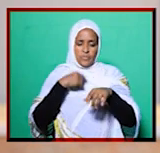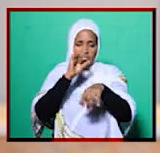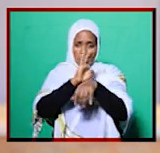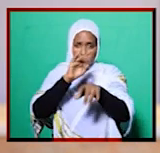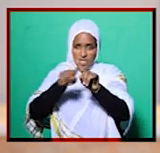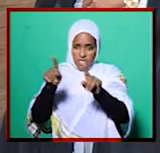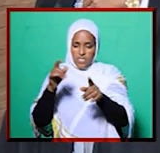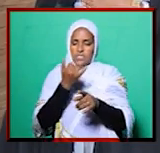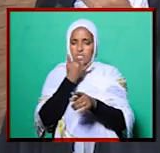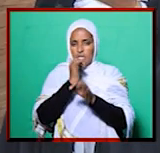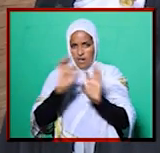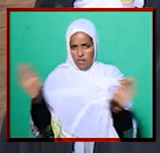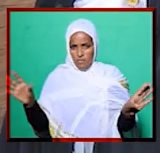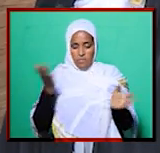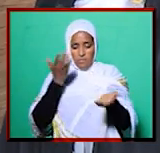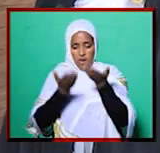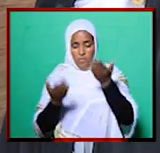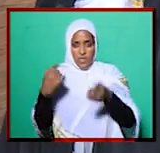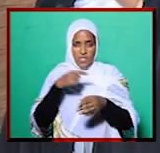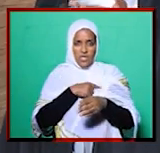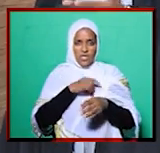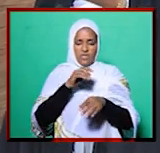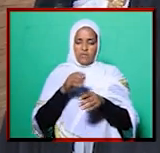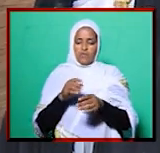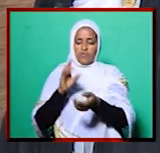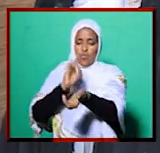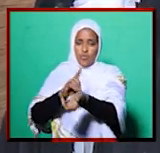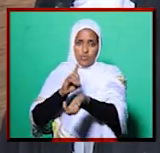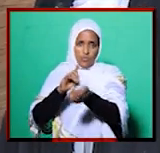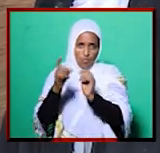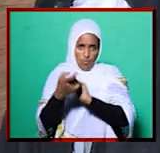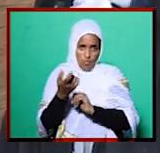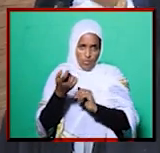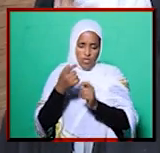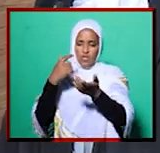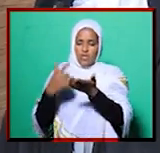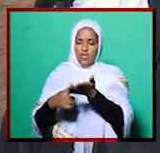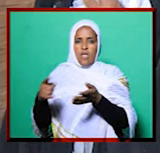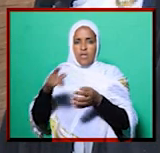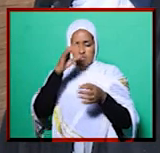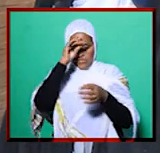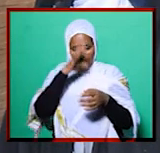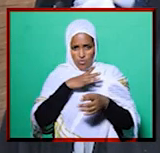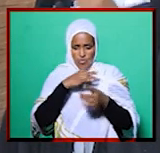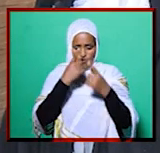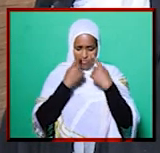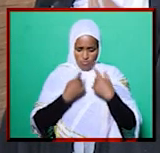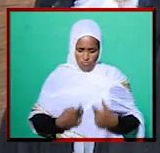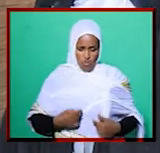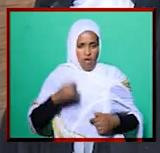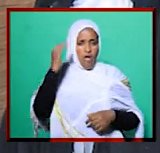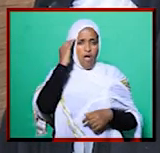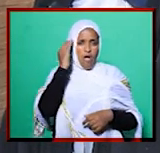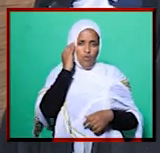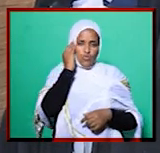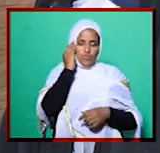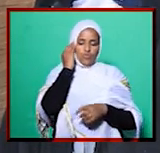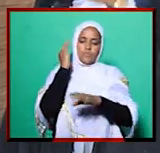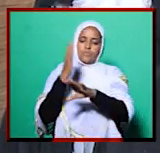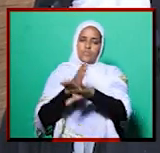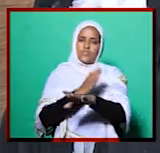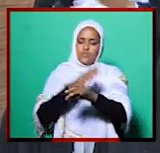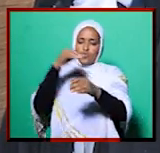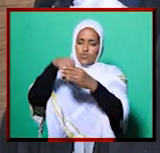የለም። ምናልባት እኔ አሁን አካሚ ብሆን ያንን ሰው ለማከም አይምሮውን ለማከም በውስጥ የያዘውን